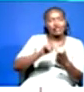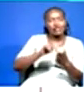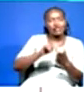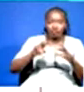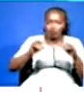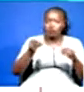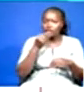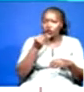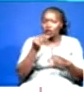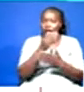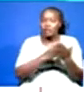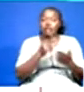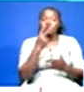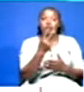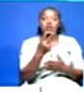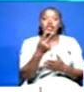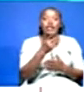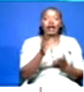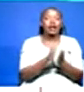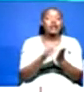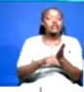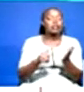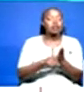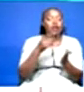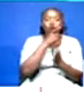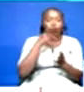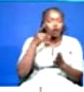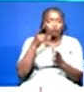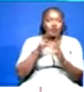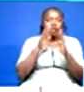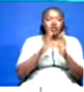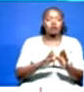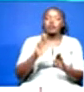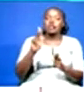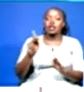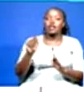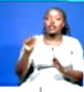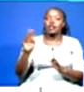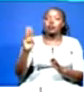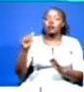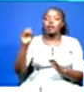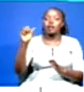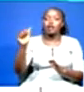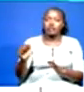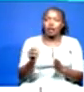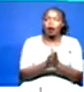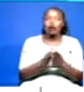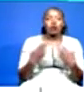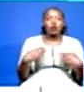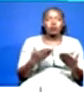Kwenye sehemu ya pili ya janga la ukame, mwanahabari wetu Edward Kabasa anaangazia masaibu ya wakazi wa maeneo ya Ambalo